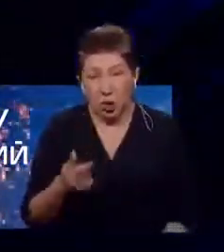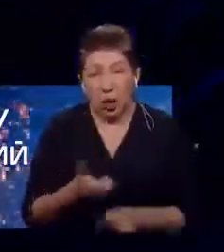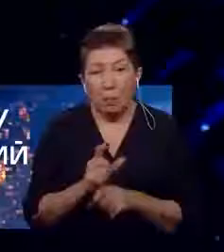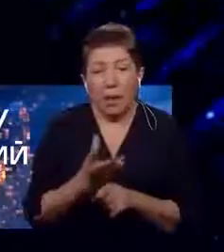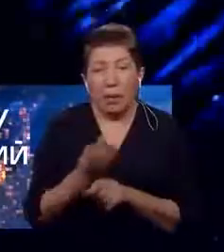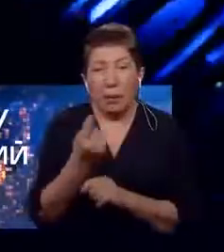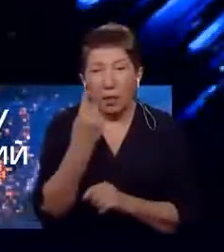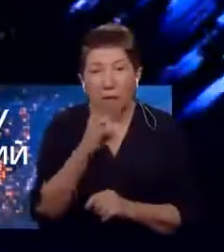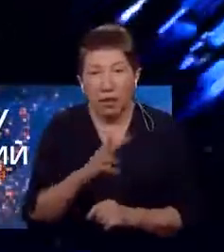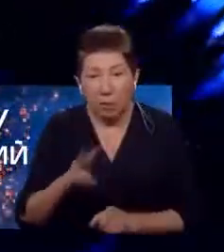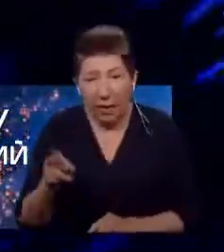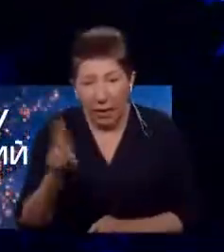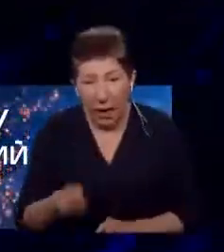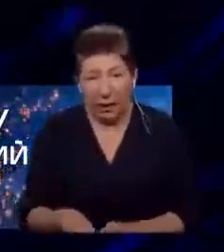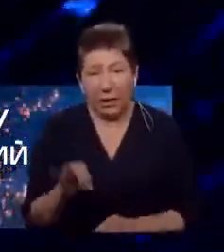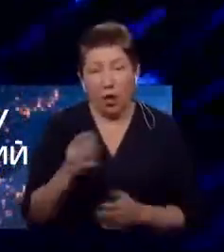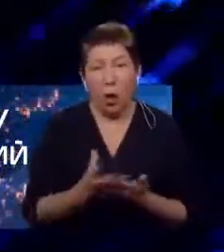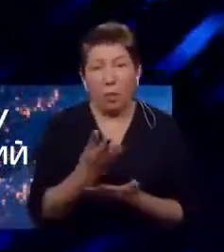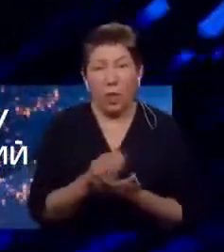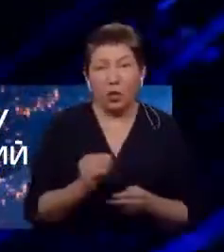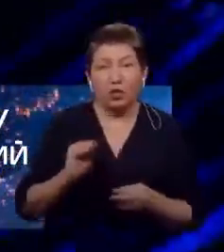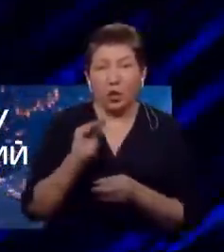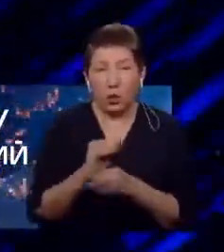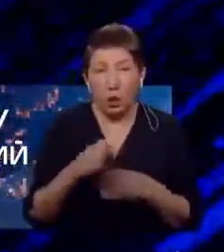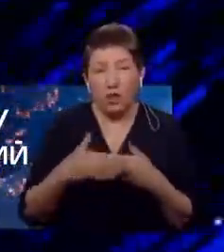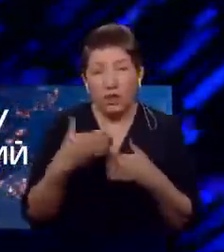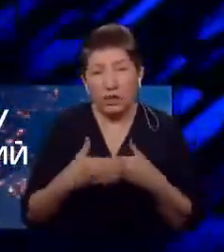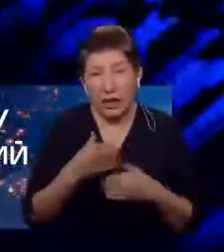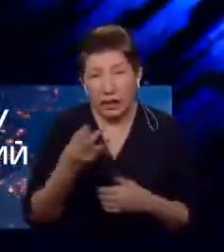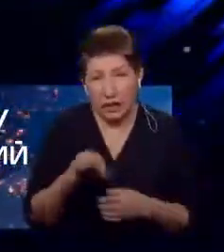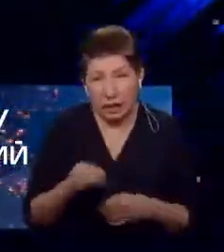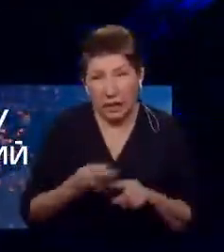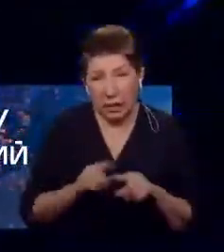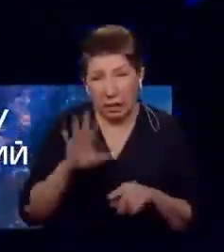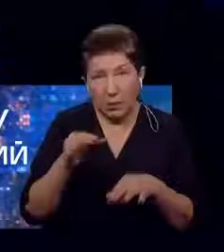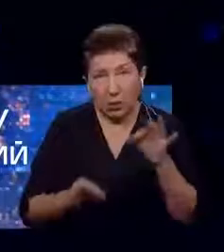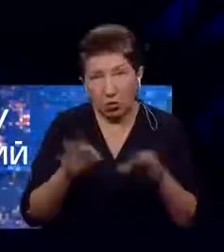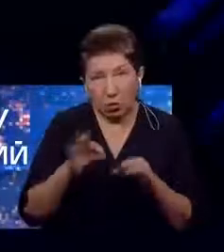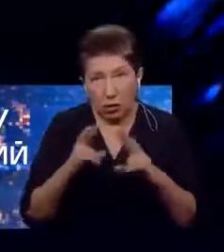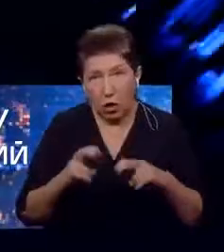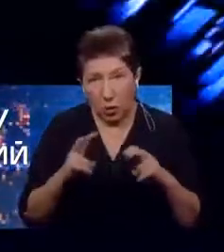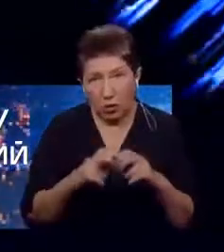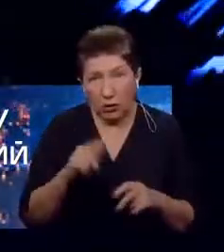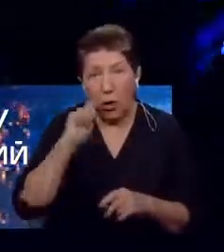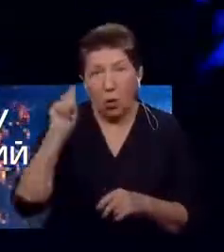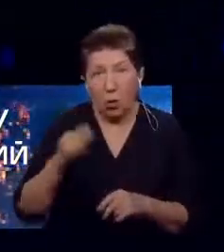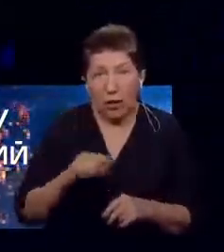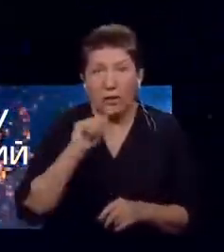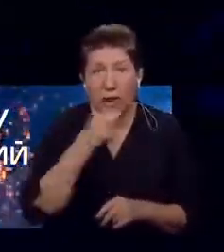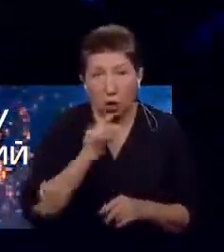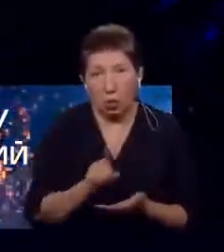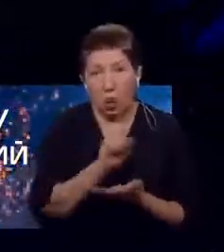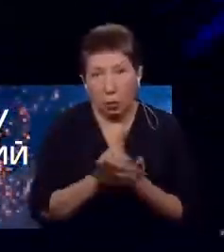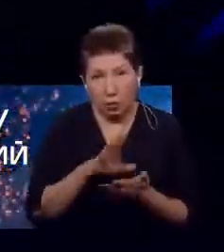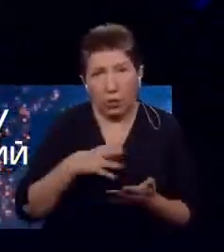1 мільярд і ще оплатою тих додаткових санкцій, які після судових розглядів українська економіка повинна